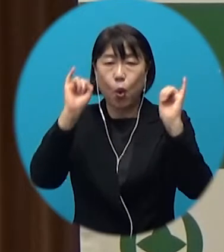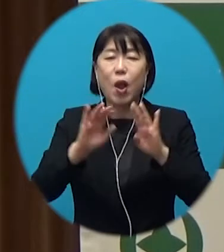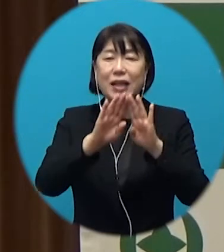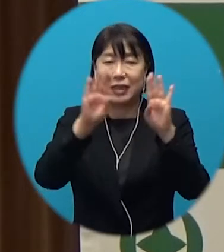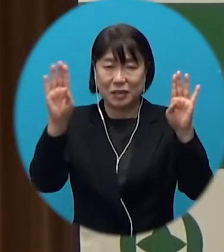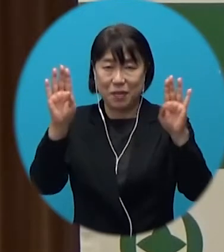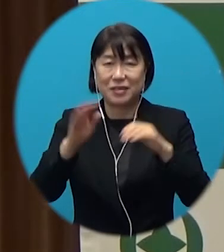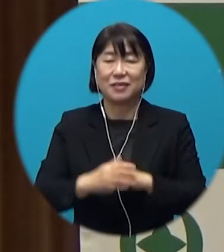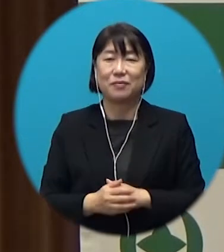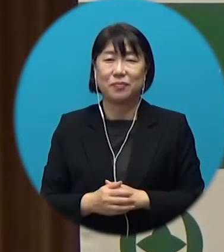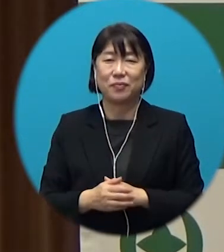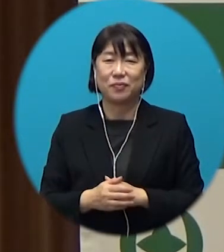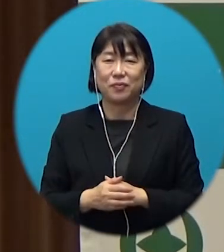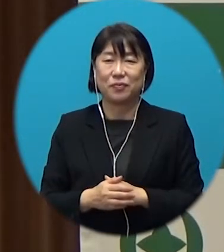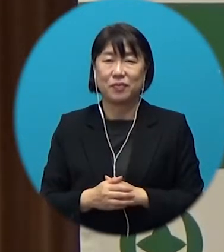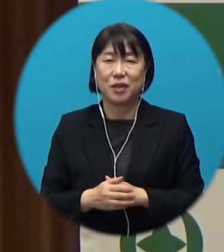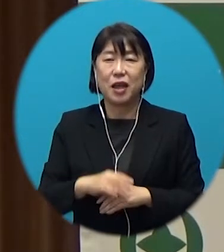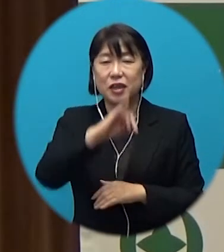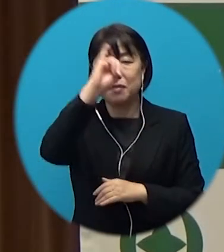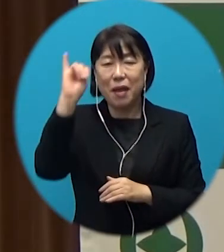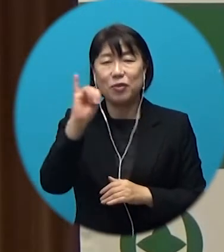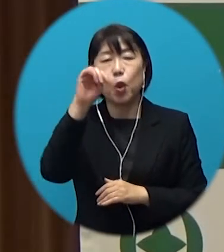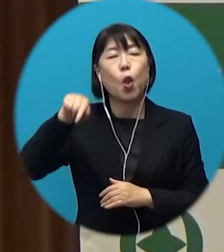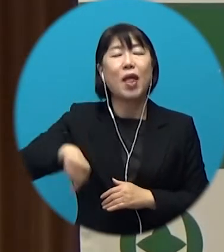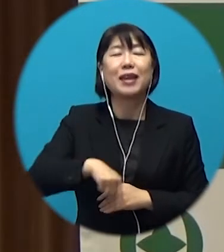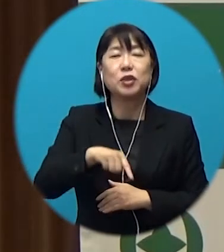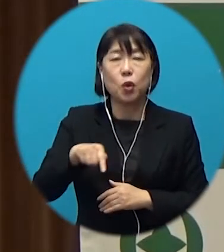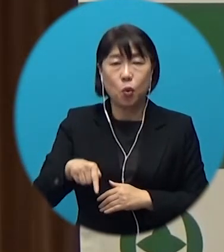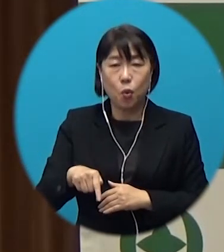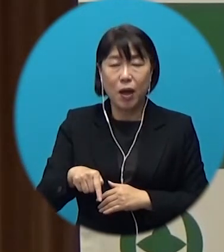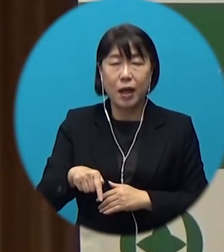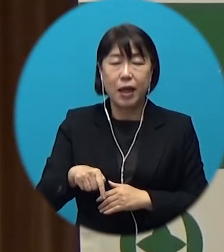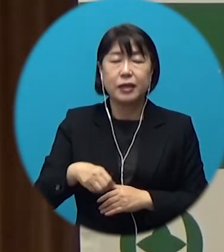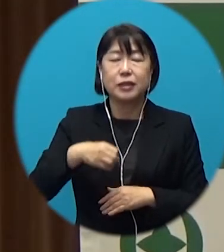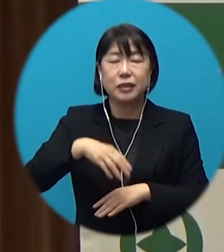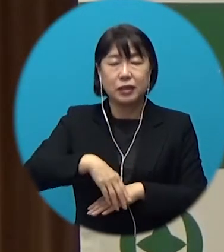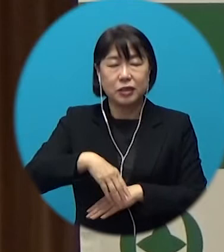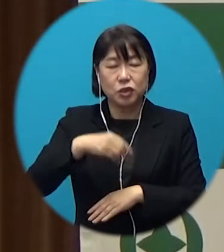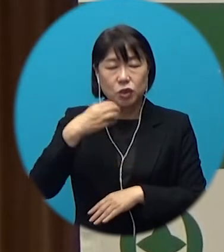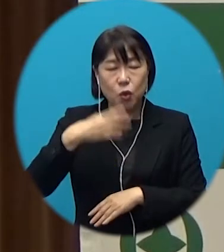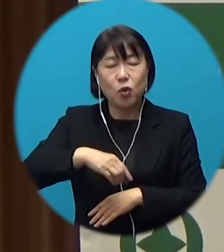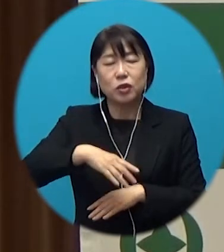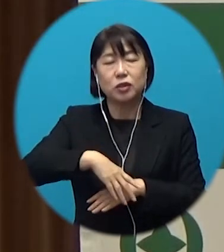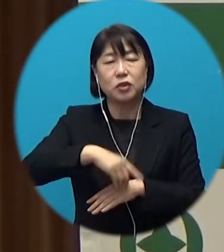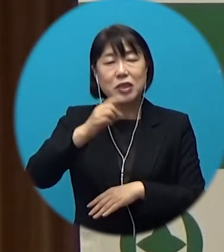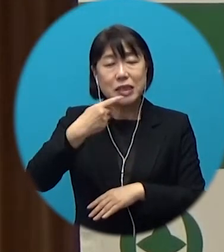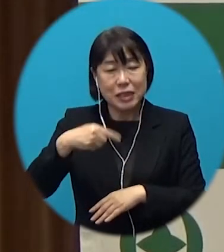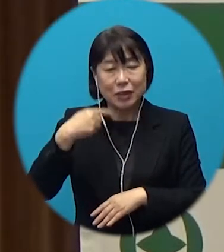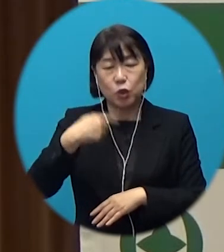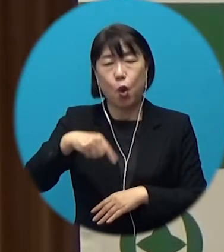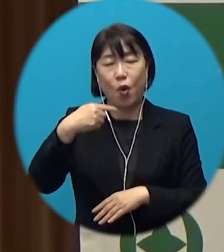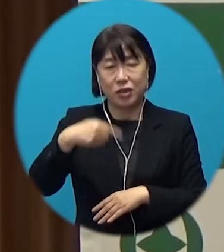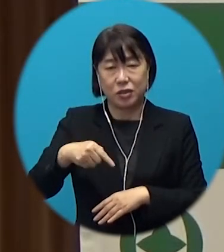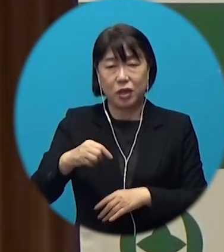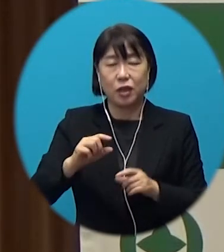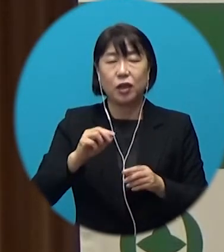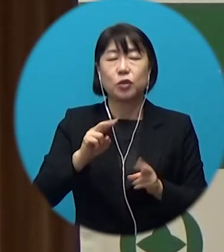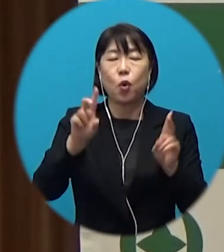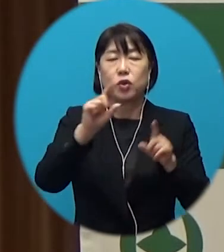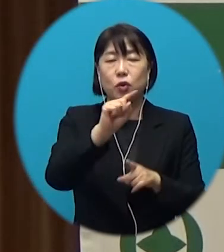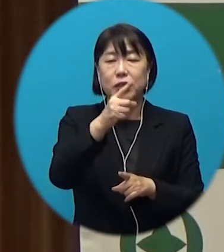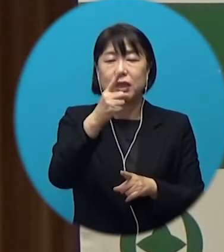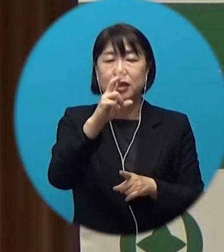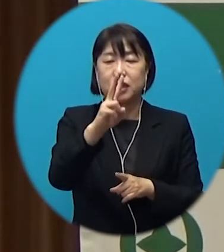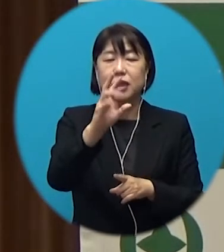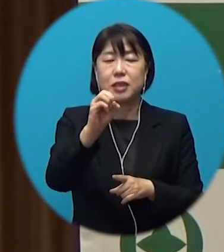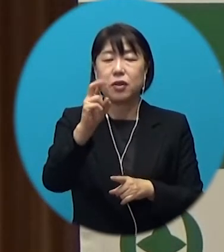ます。イベントの内容ですけれども、ビギナーズスケートボードスクールといたしまして、東京2020オリンピックスケート